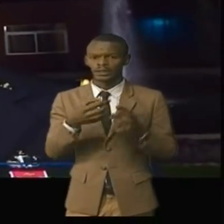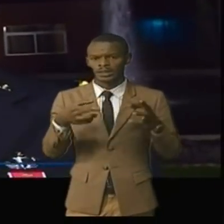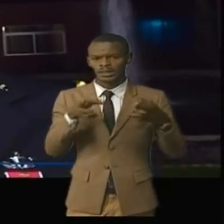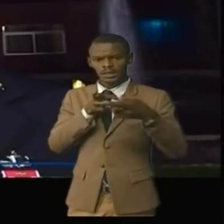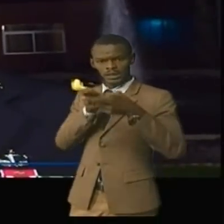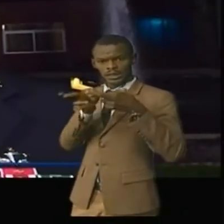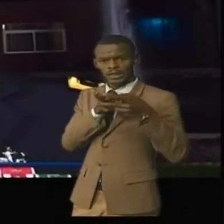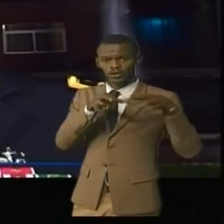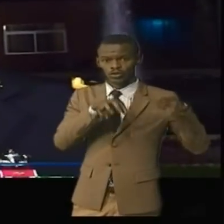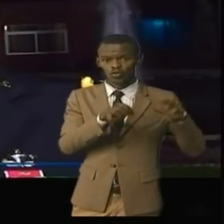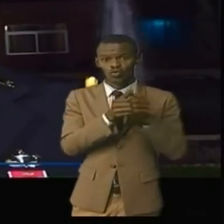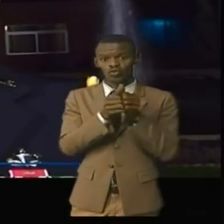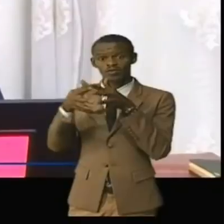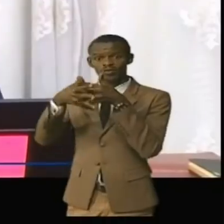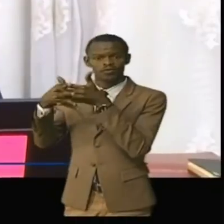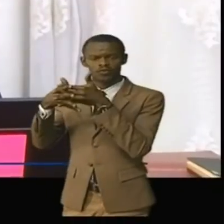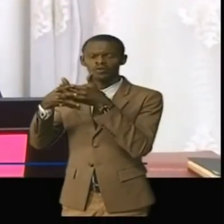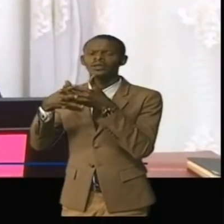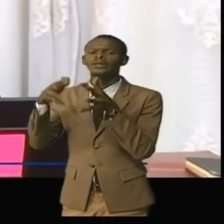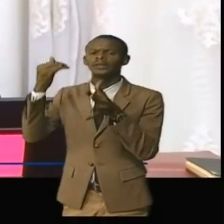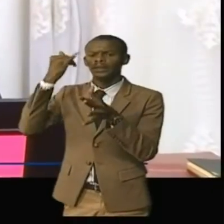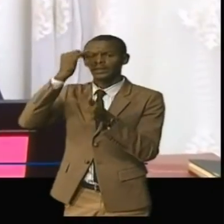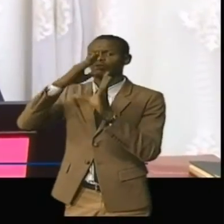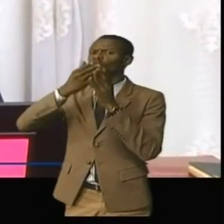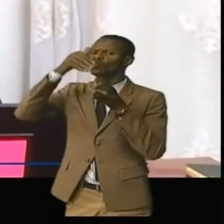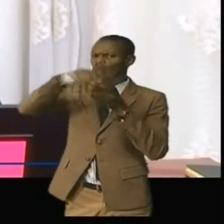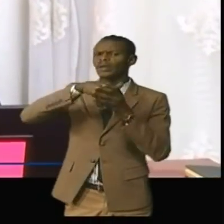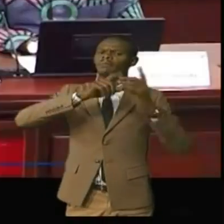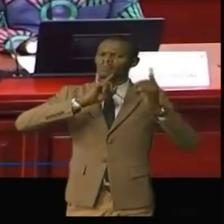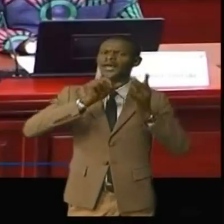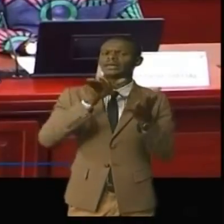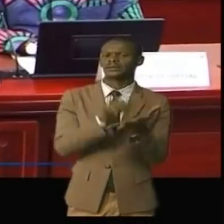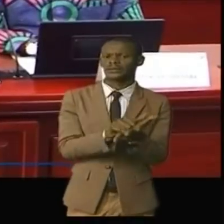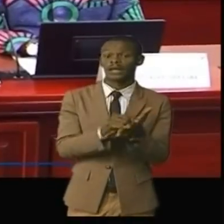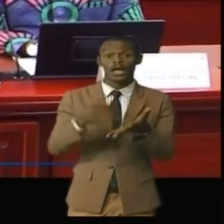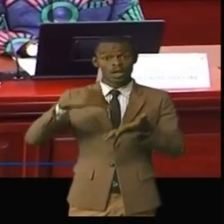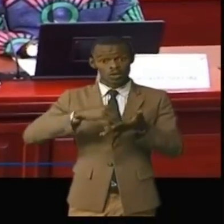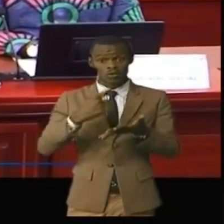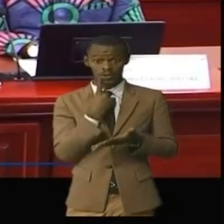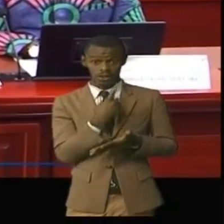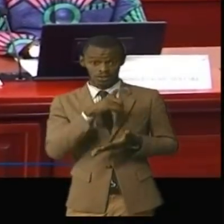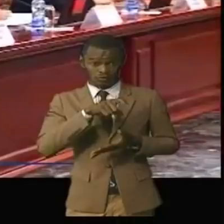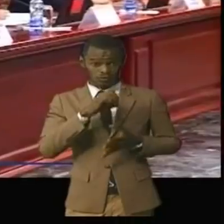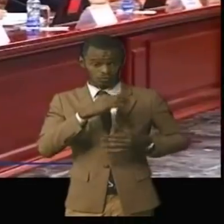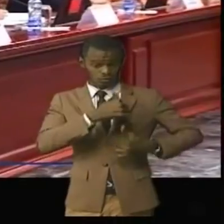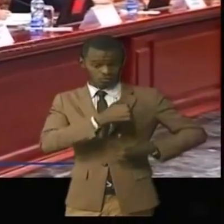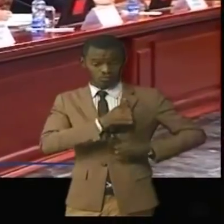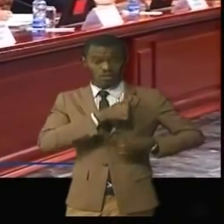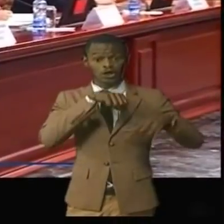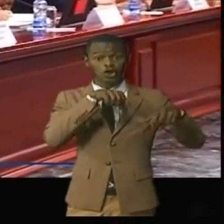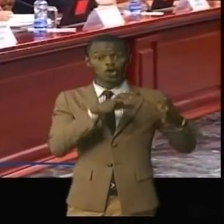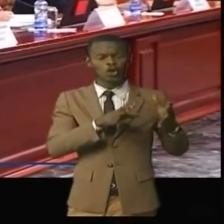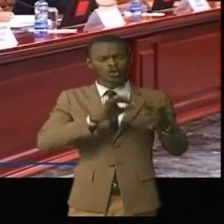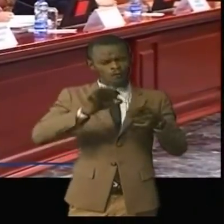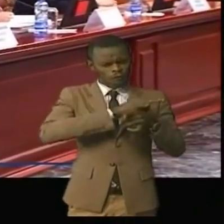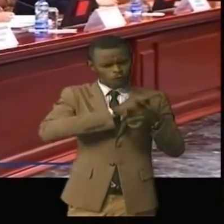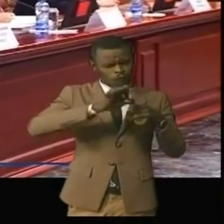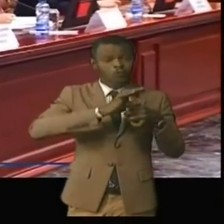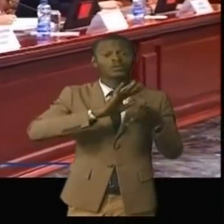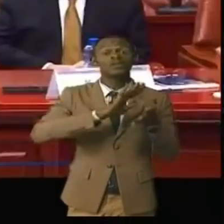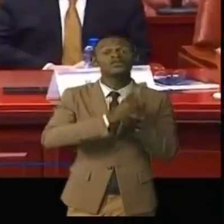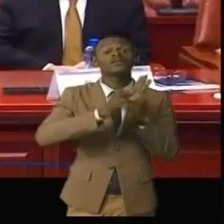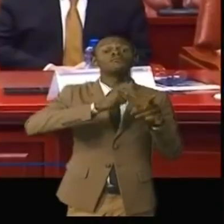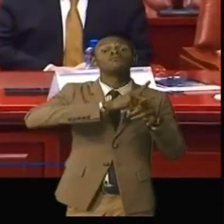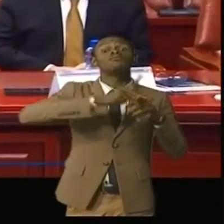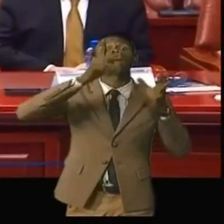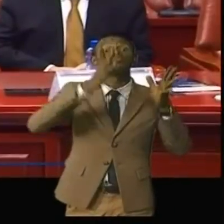d'Amérique étaient au cœur des échanges. Elle a aussi indiqué que la professionnalisation des militaires congolais, le respect des droits de l'homme et